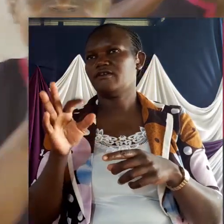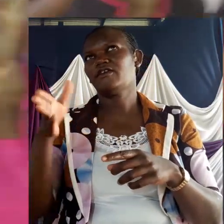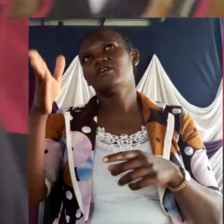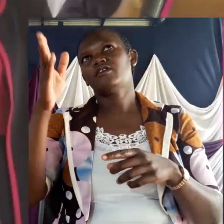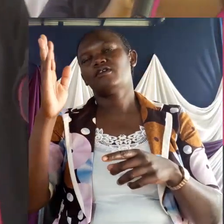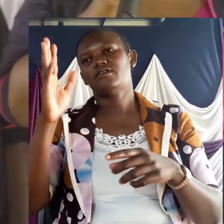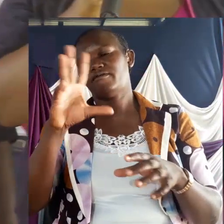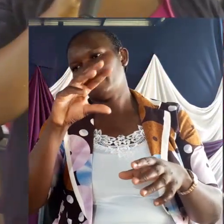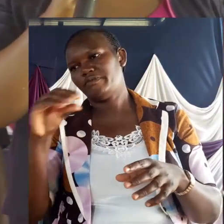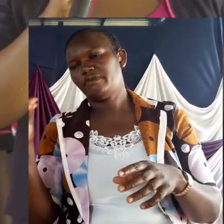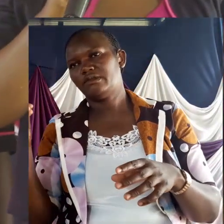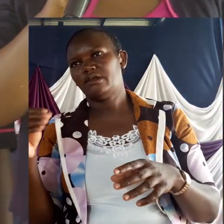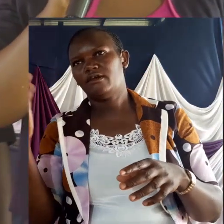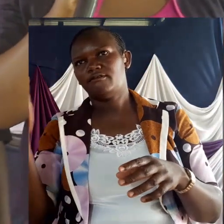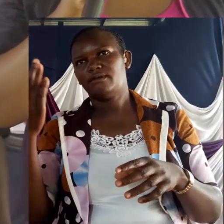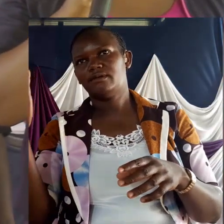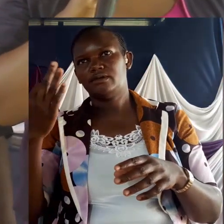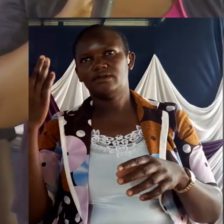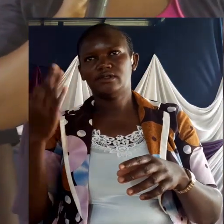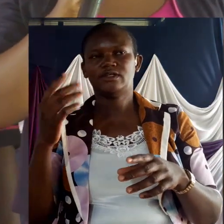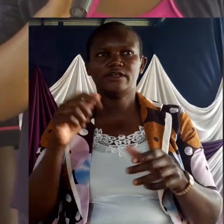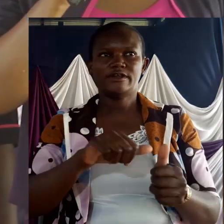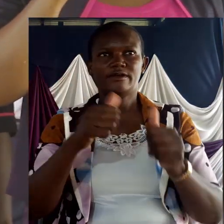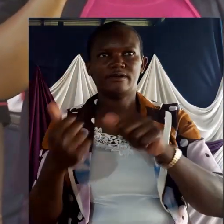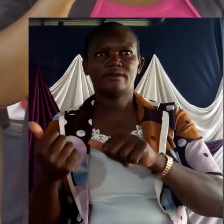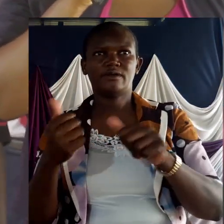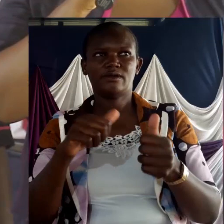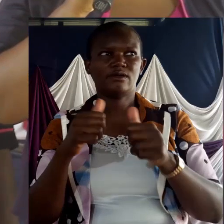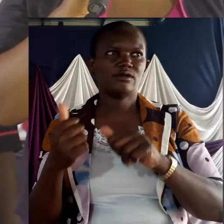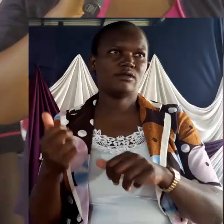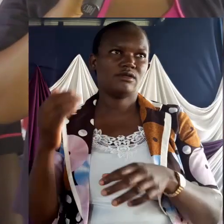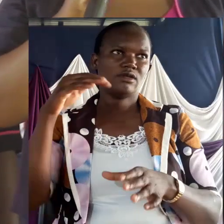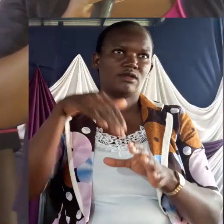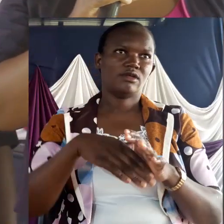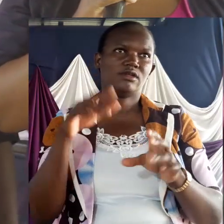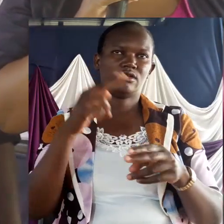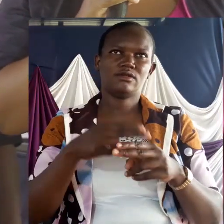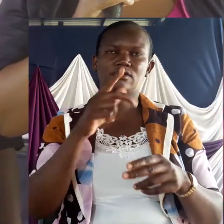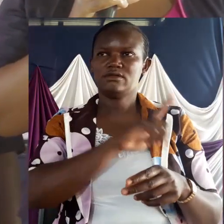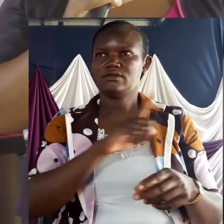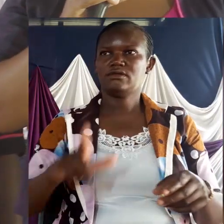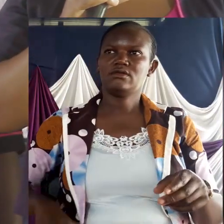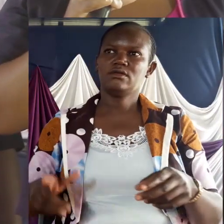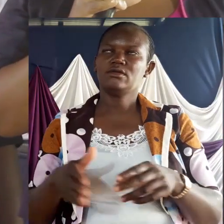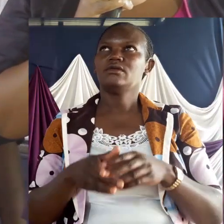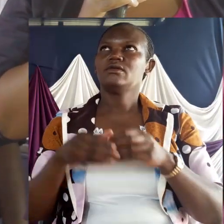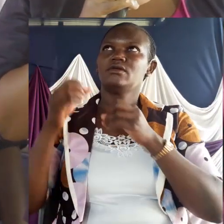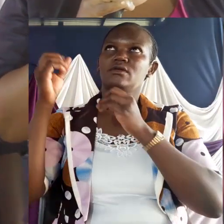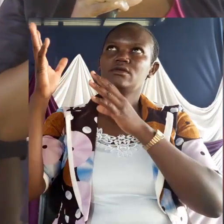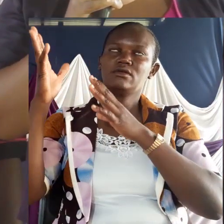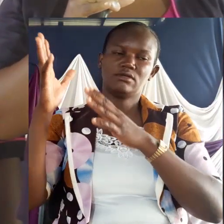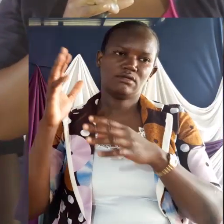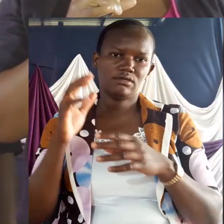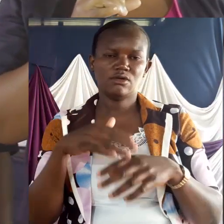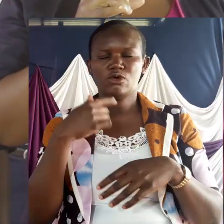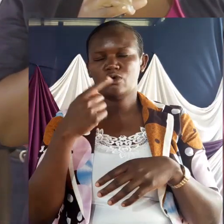Endeleeni kote mkatangaze neno yema. Wabatizwe kwa jina la Mungu Baba. Wote walio asi wapate neno